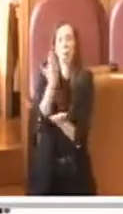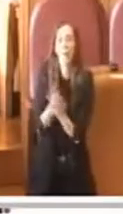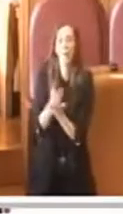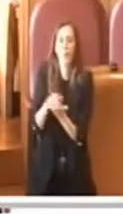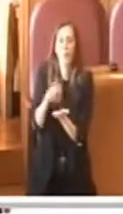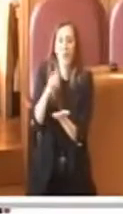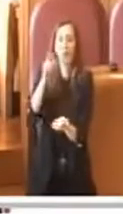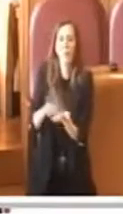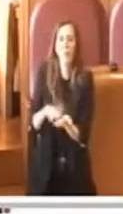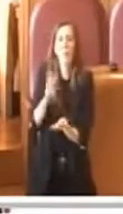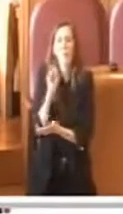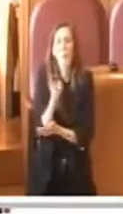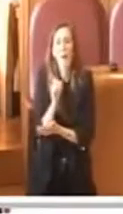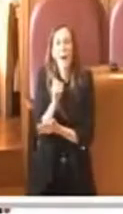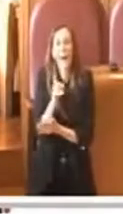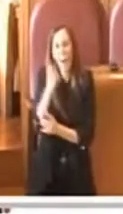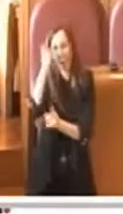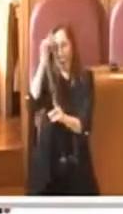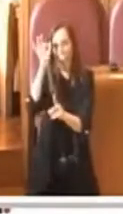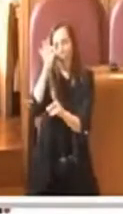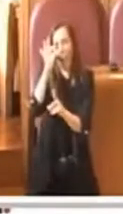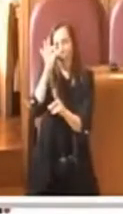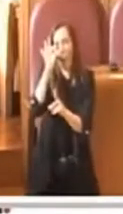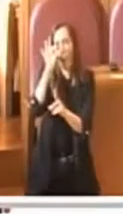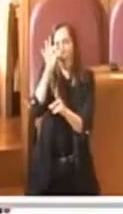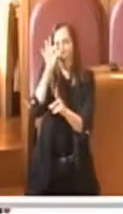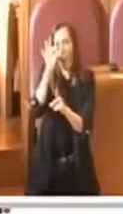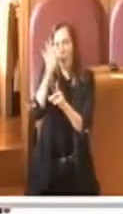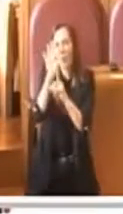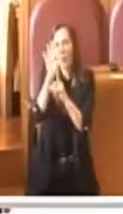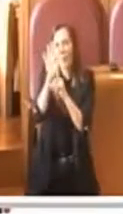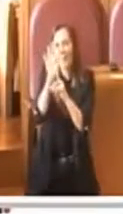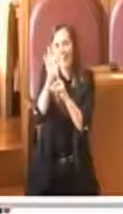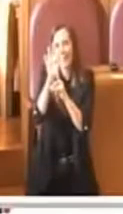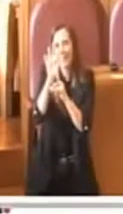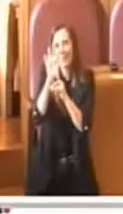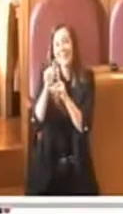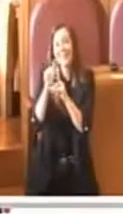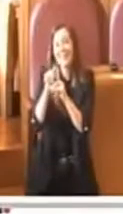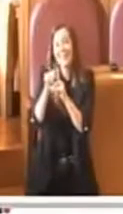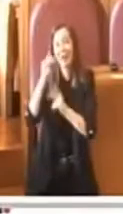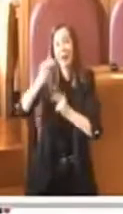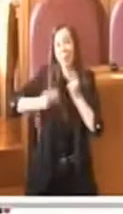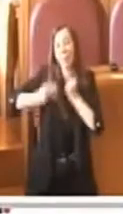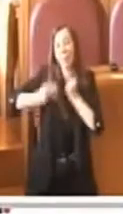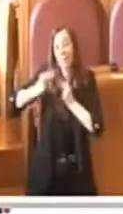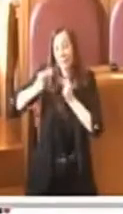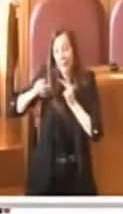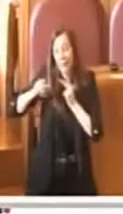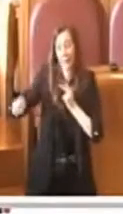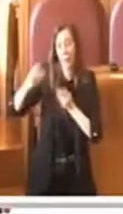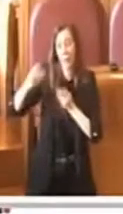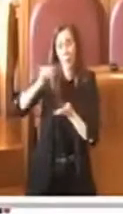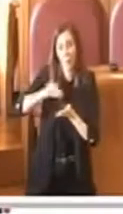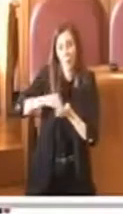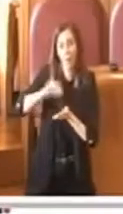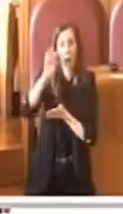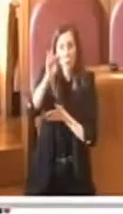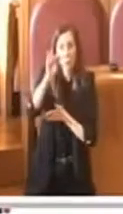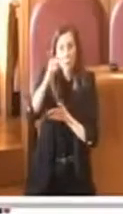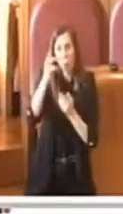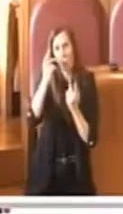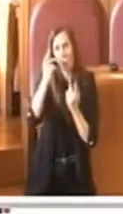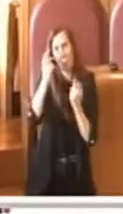approvare raggiunge un obiettivo che è tra quelli dell'amministrazione, credo presente, futura, anche